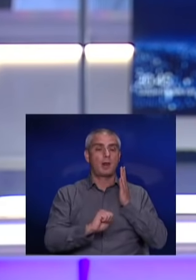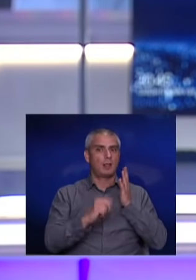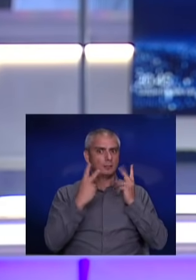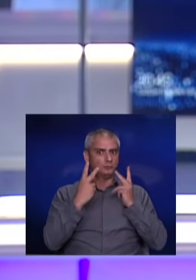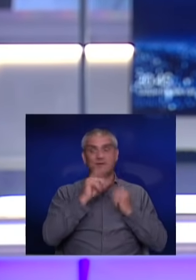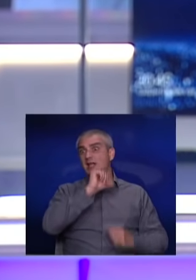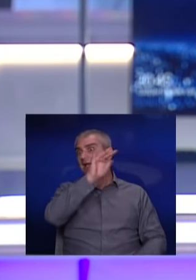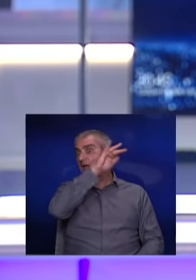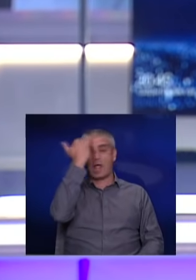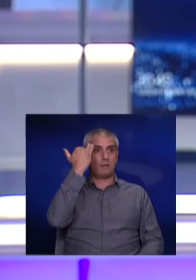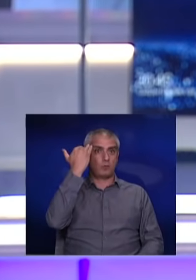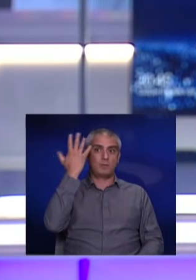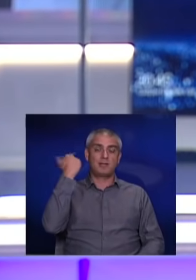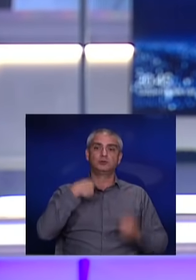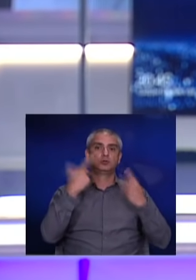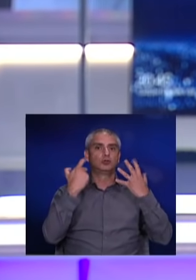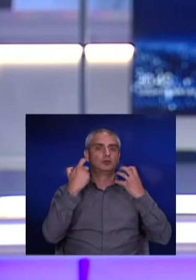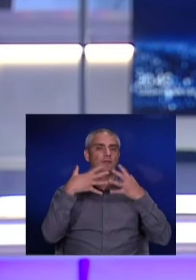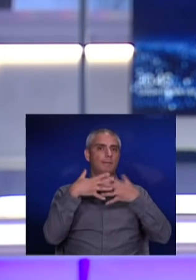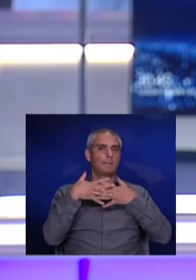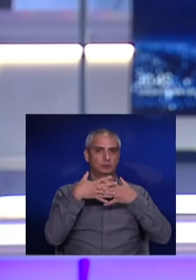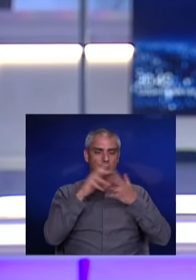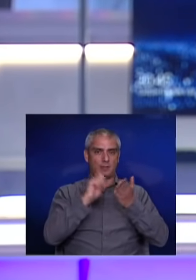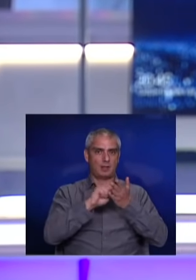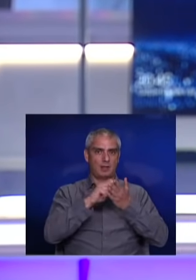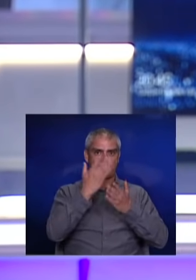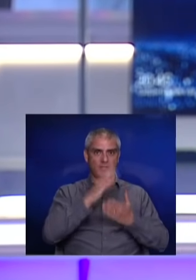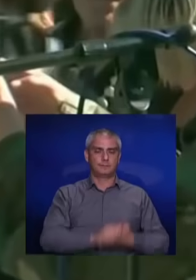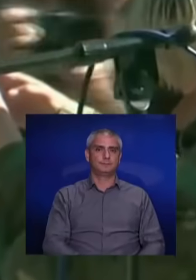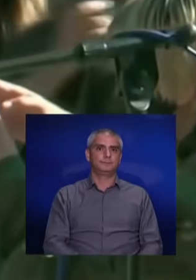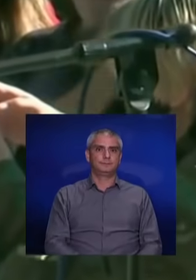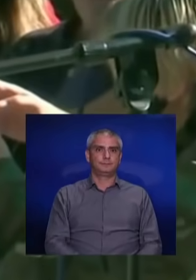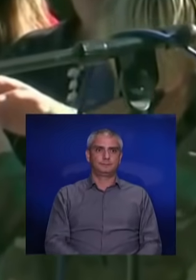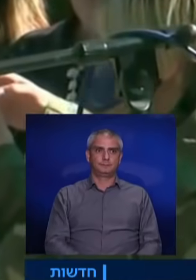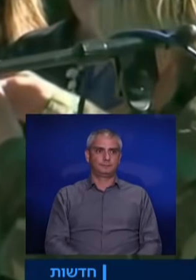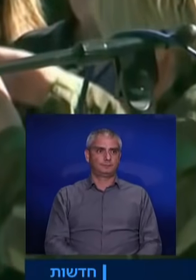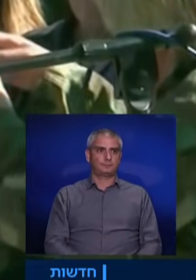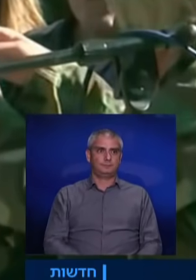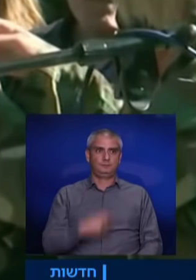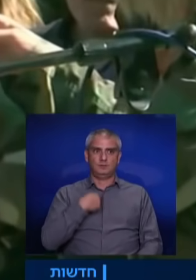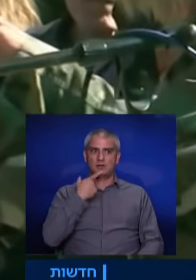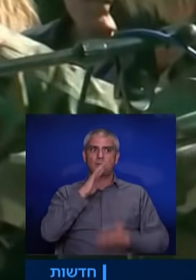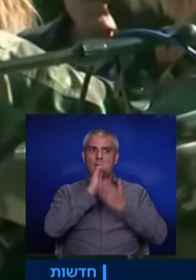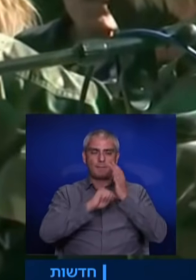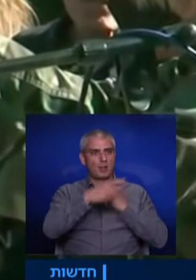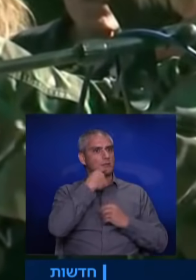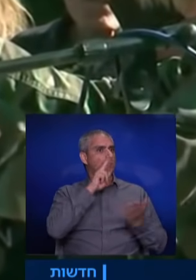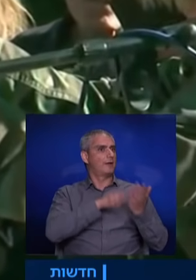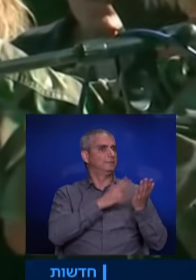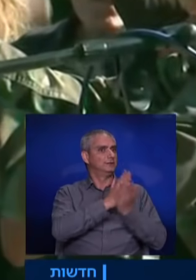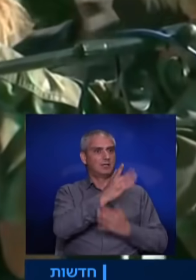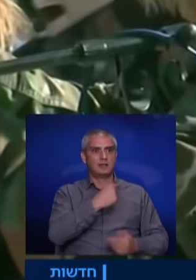מחמור ביותר מאז שנות ה-70 באמריקה. הכתבה של מאיה רחלין. When I Abortion, you say